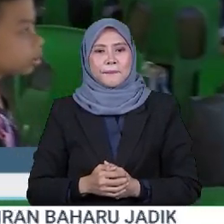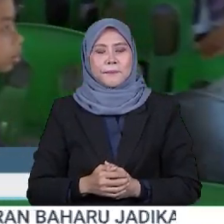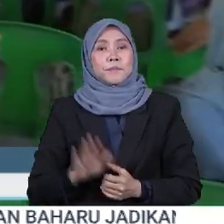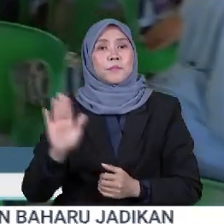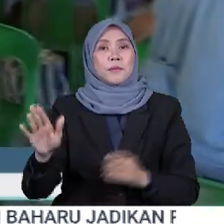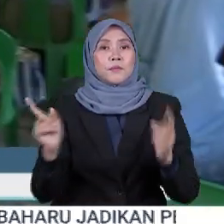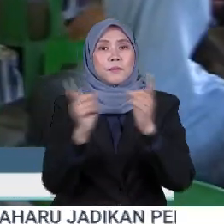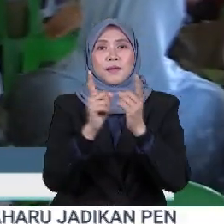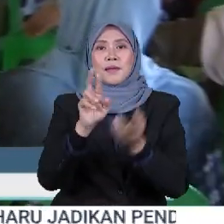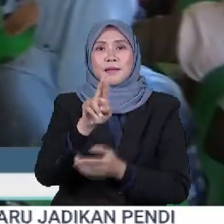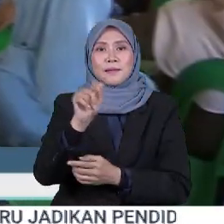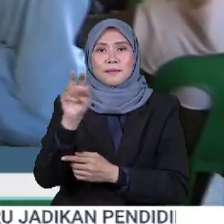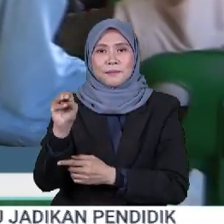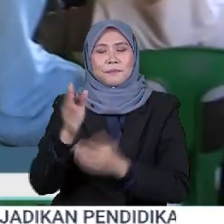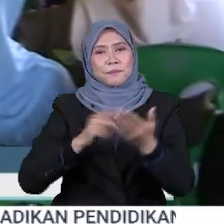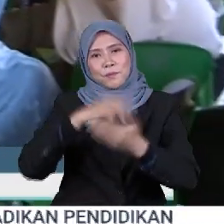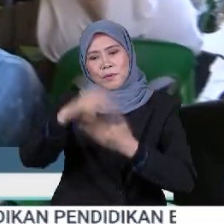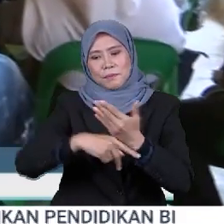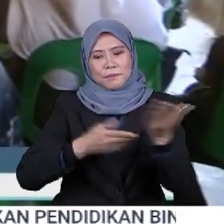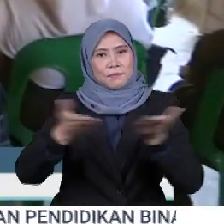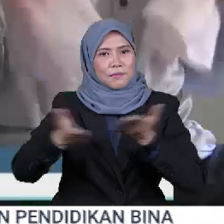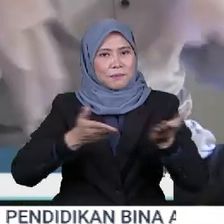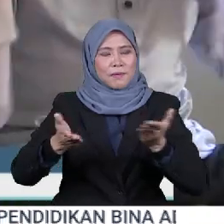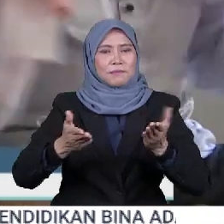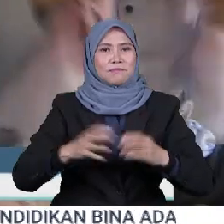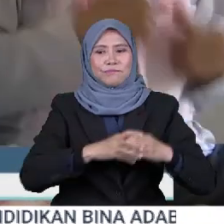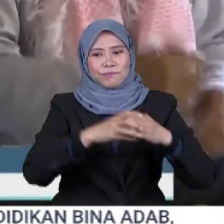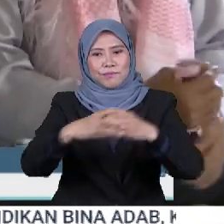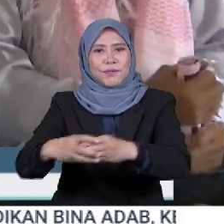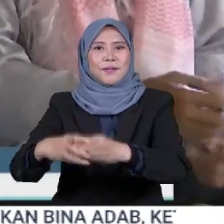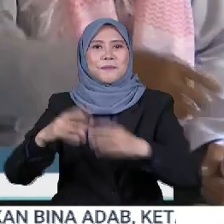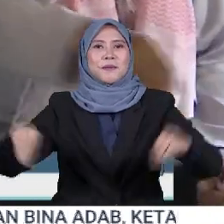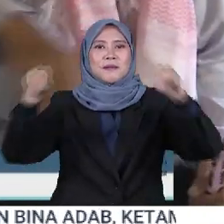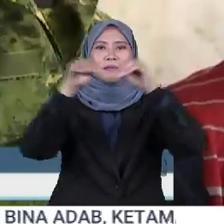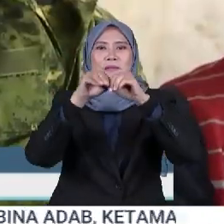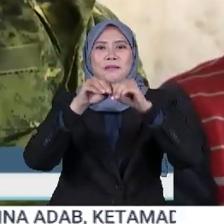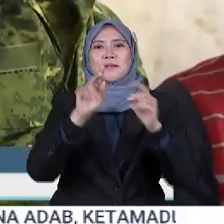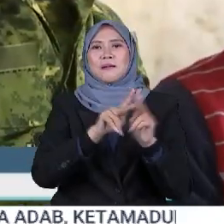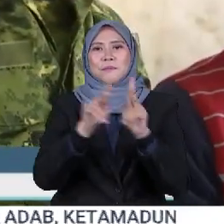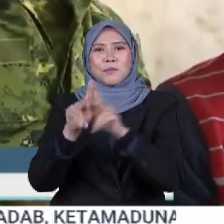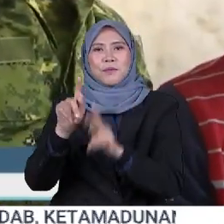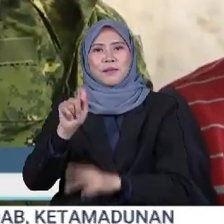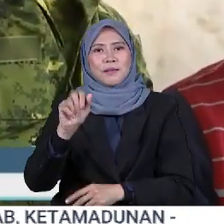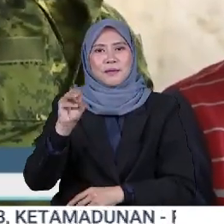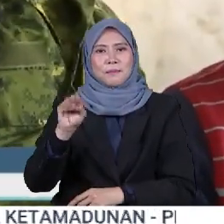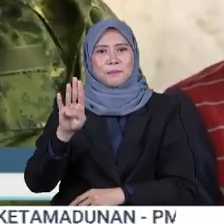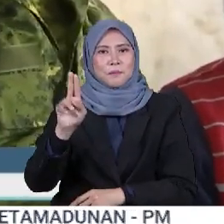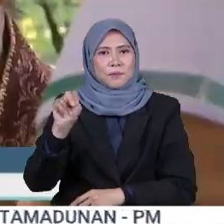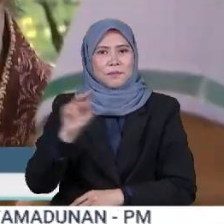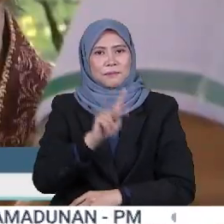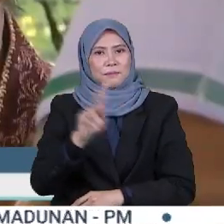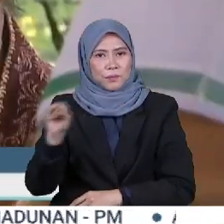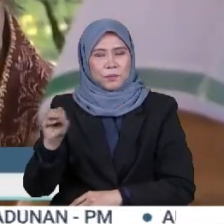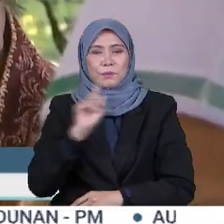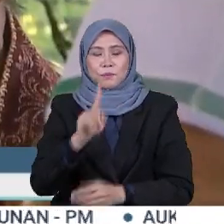Beliau ditemui RTM dalam program perkhidmatan komuniti bergerak di perkarangan Masjid Nur Ain Kampung Tambun, Kota Marudu. Turut